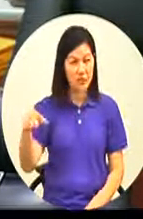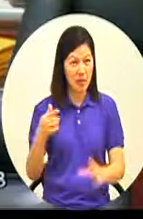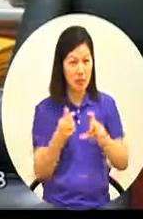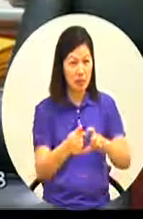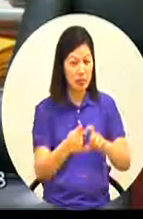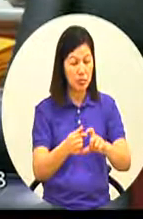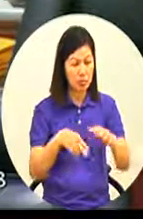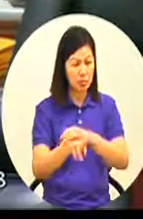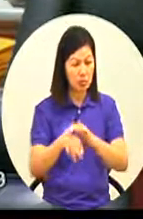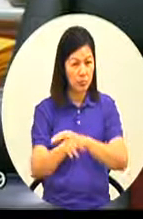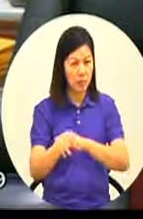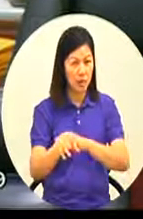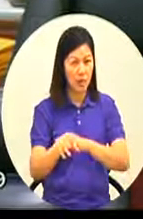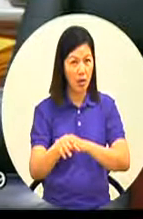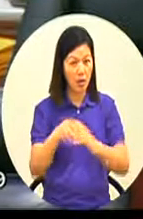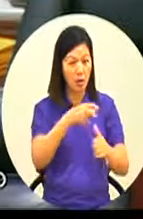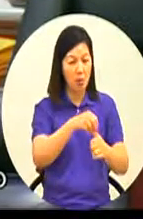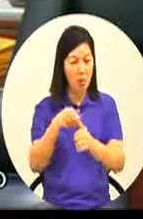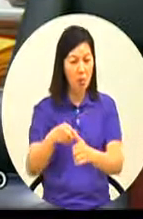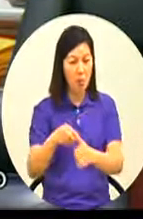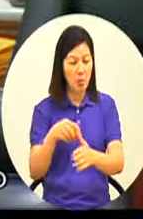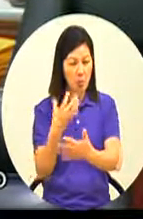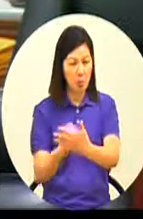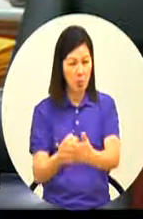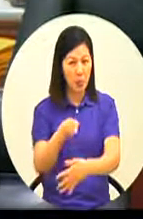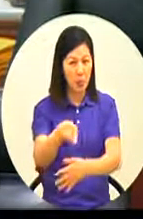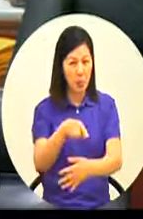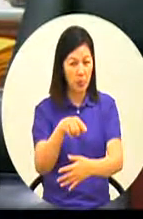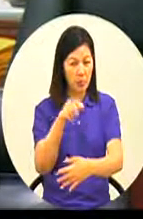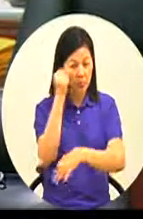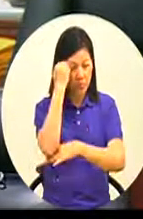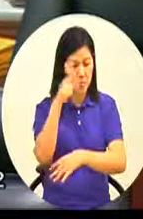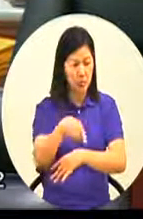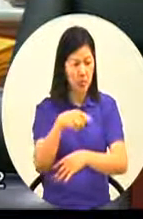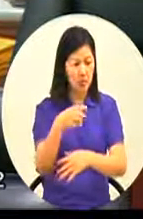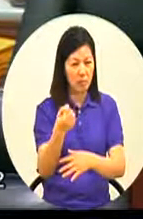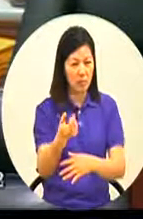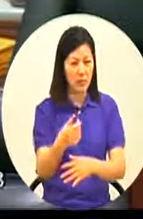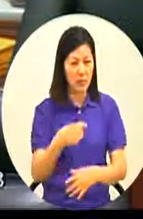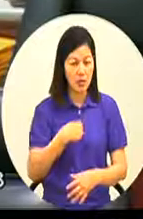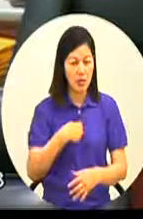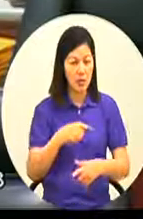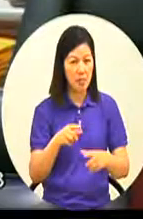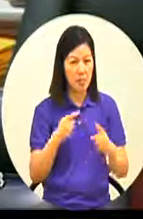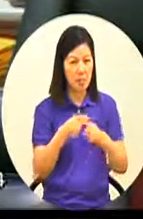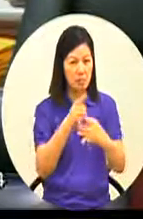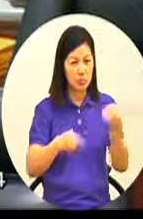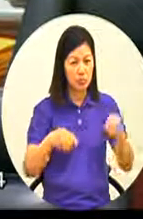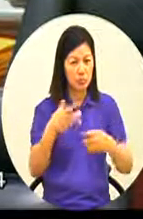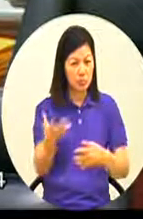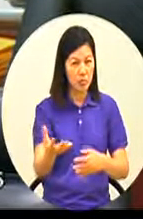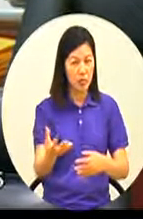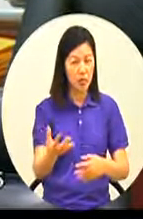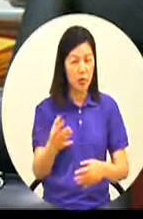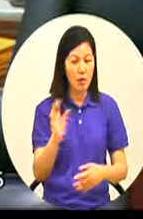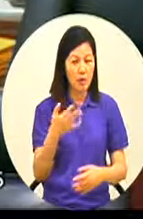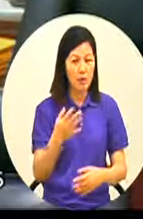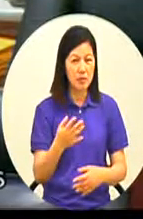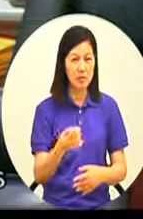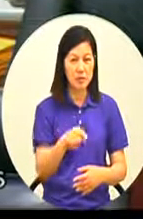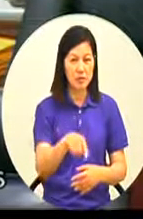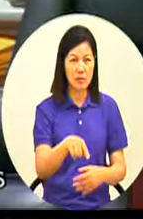避难处所是非常少。哦，尤其我们是第一大区，人口最多，是不是哦？